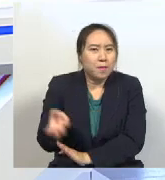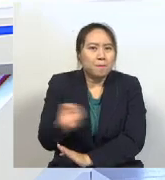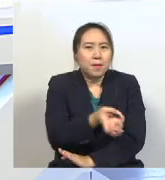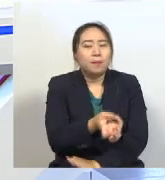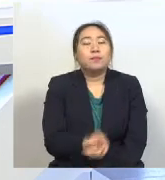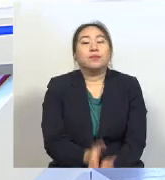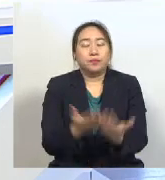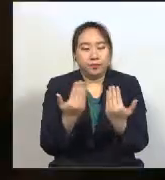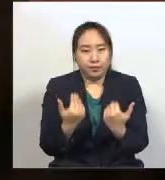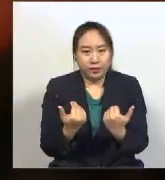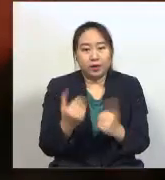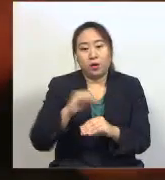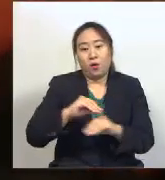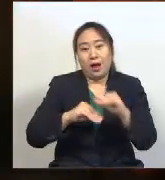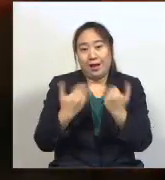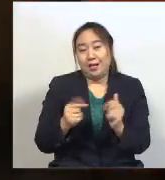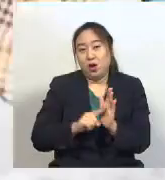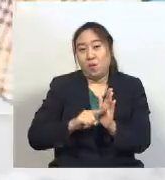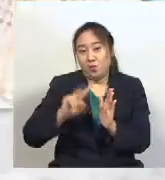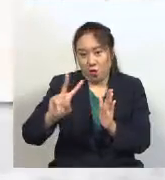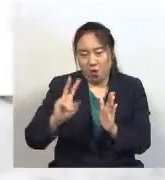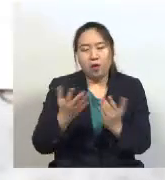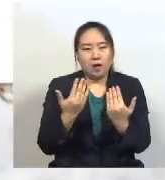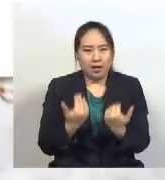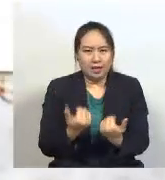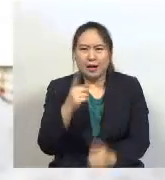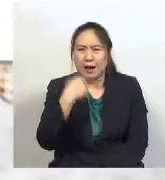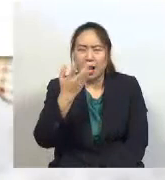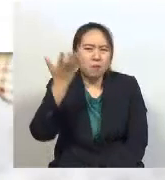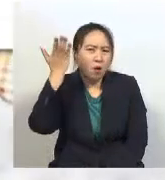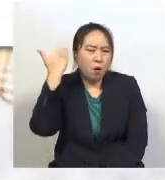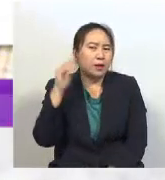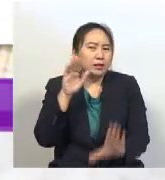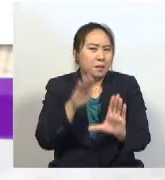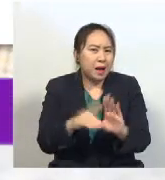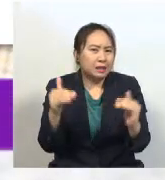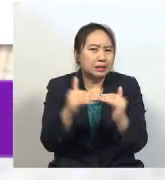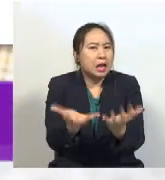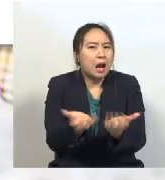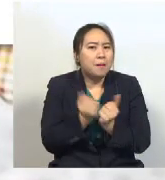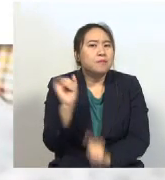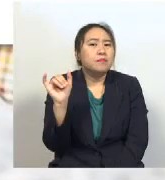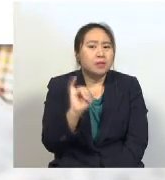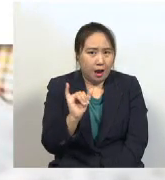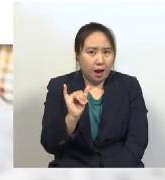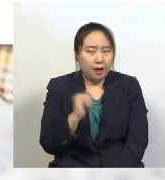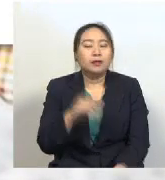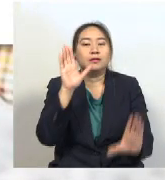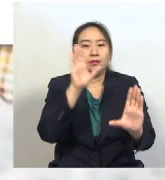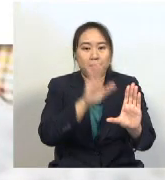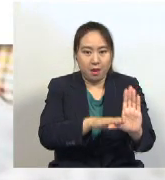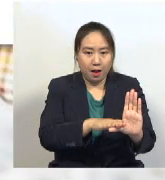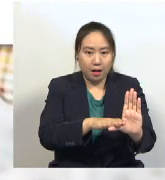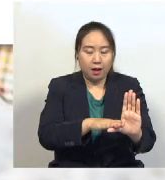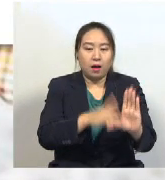มาตรการชิมช็อปใช้เฟส2นี้นะคะเปิดให้ผู้ที่ไม่เคยได้รับสิทธิ์ลงทะเบียนได้ลงทะเบียนรับ